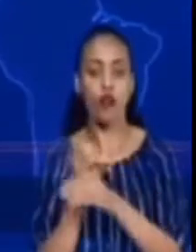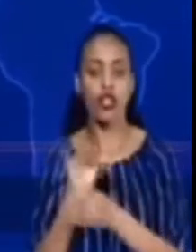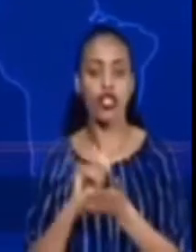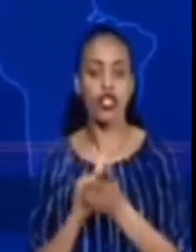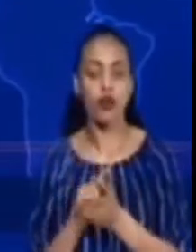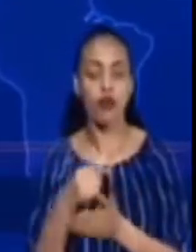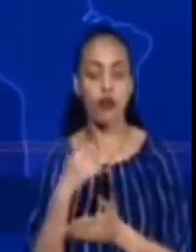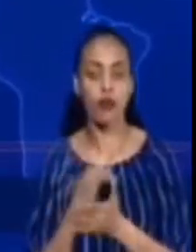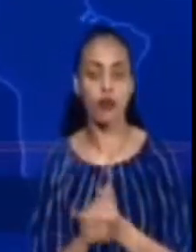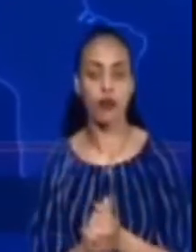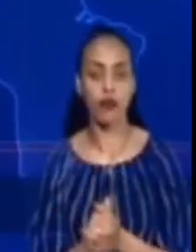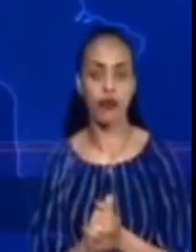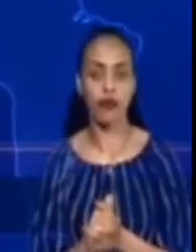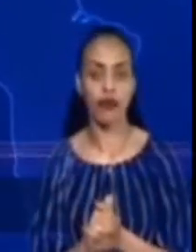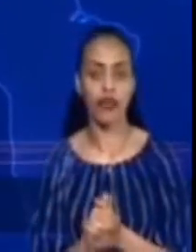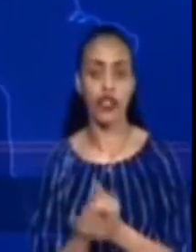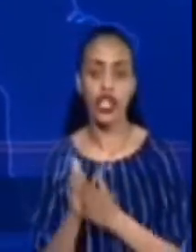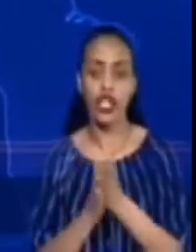ለጀበሉ